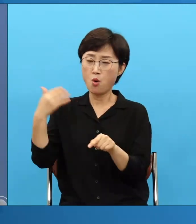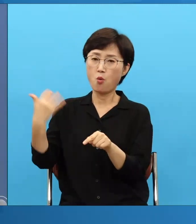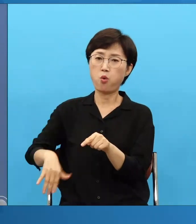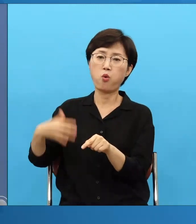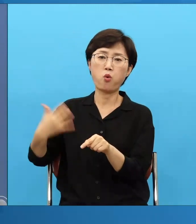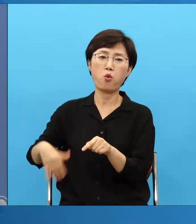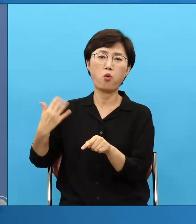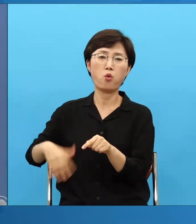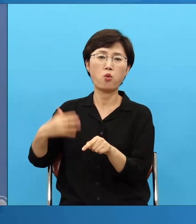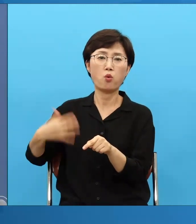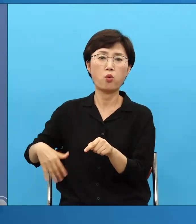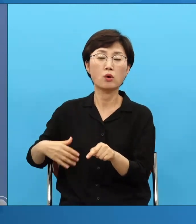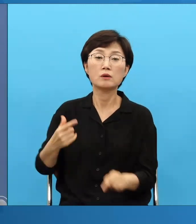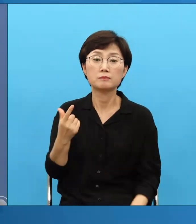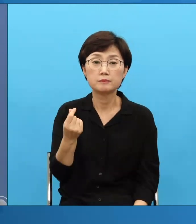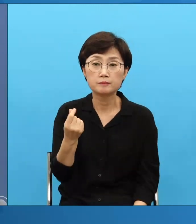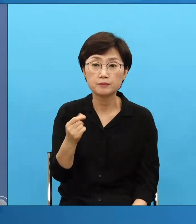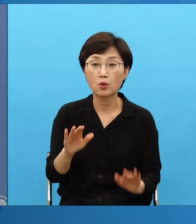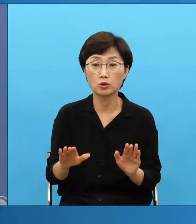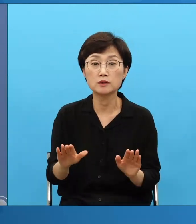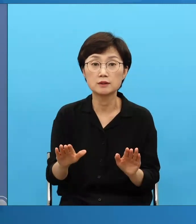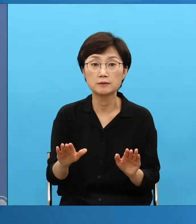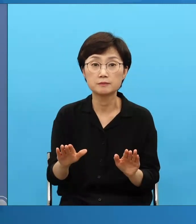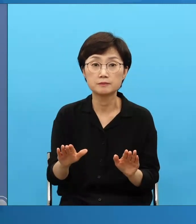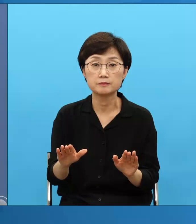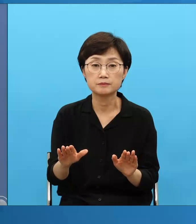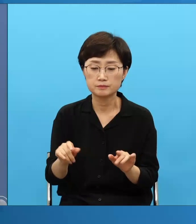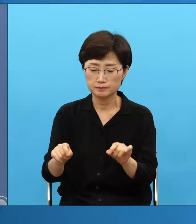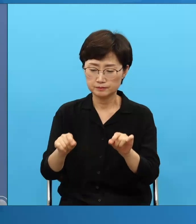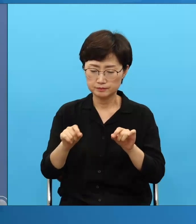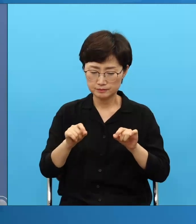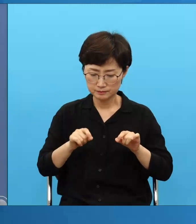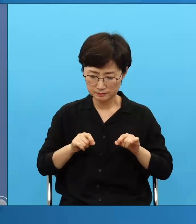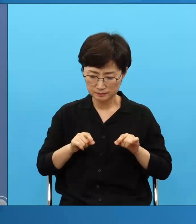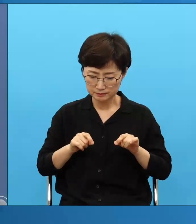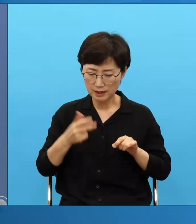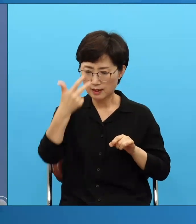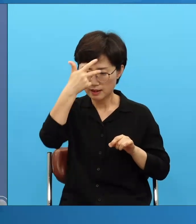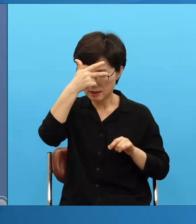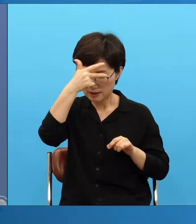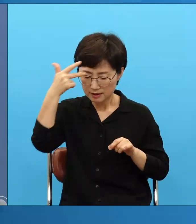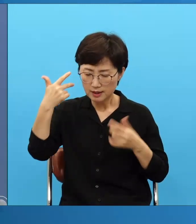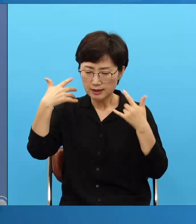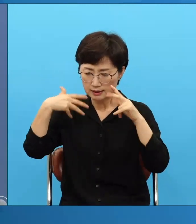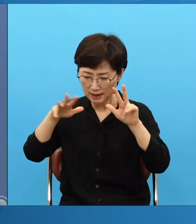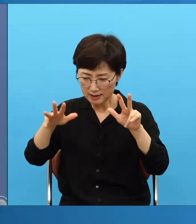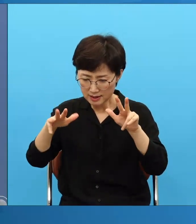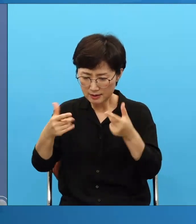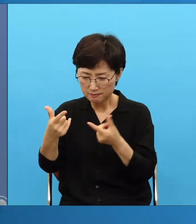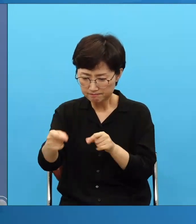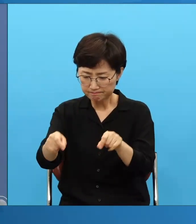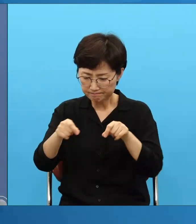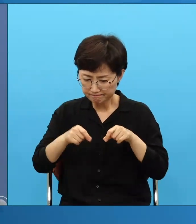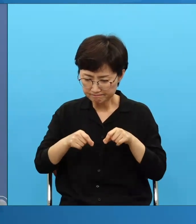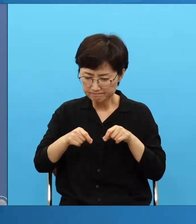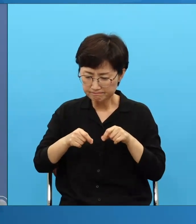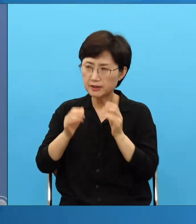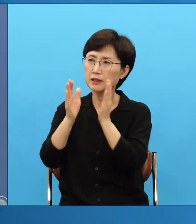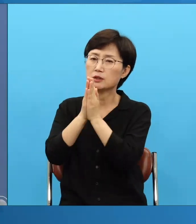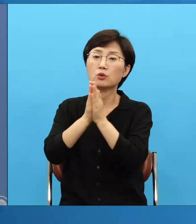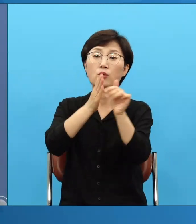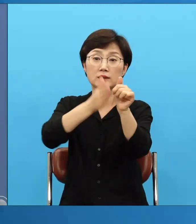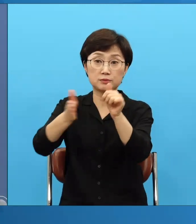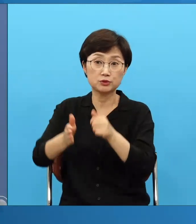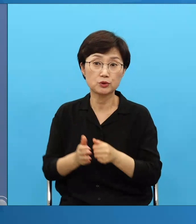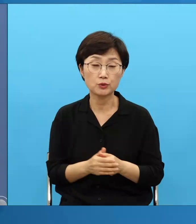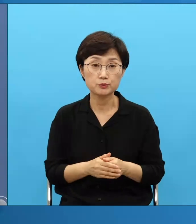a tremendous works of 오늘 God. 여러분이 이걸 응답으로 딱 붙잡으셔야 돼요. Today you have to hold on to this as your covenant and answer.